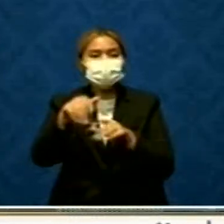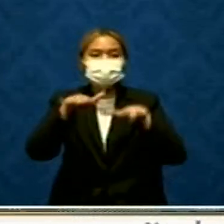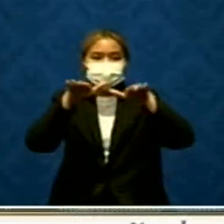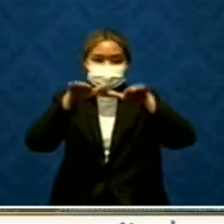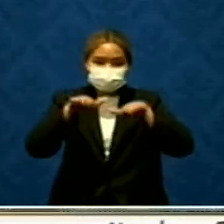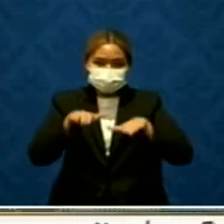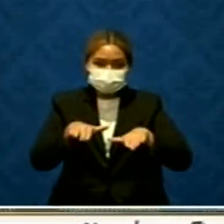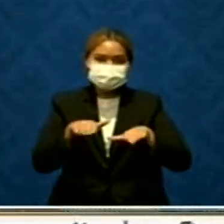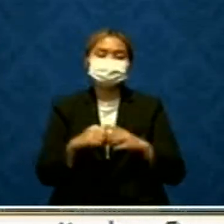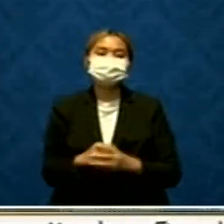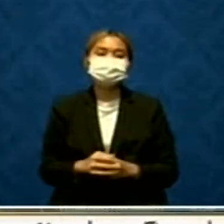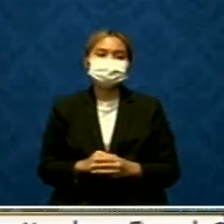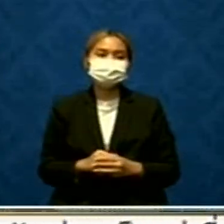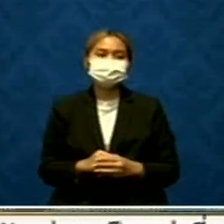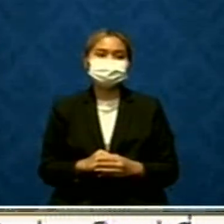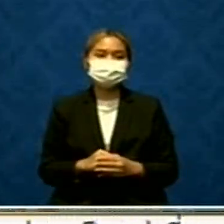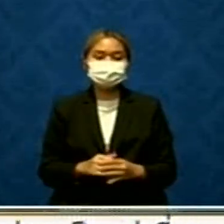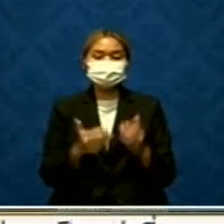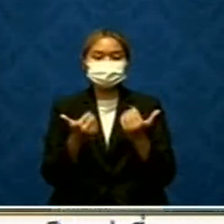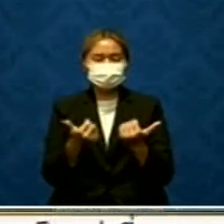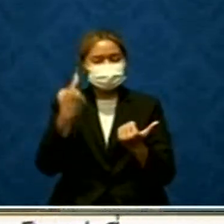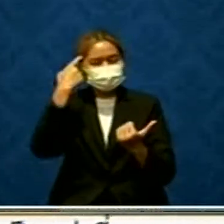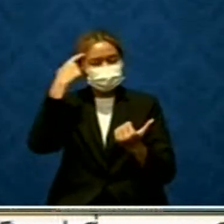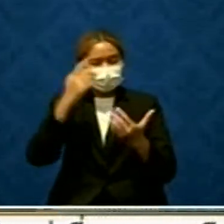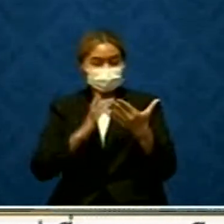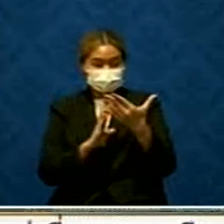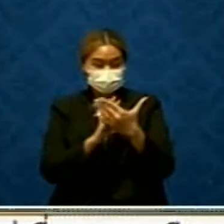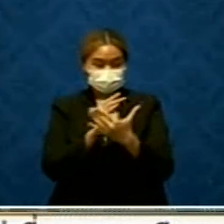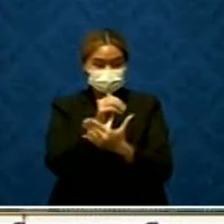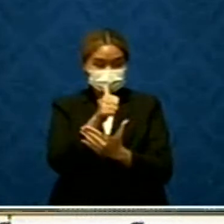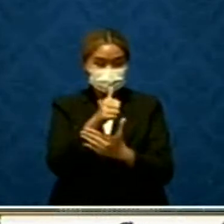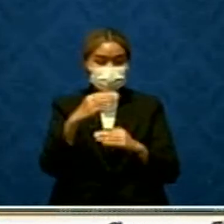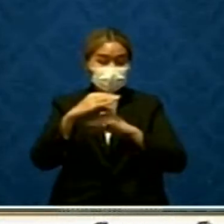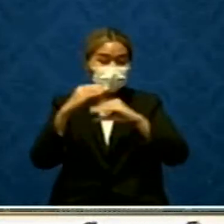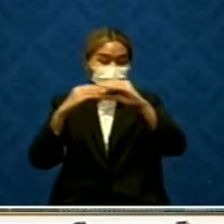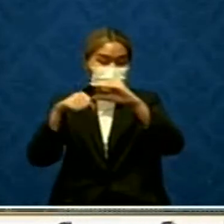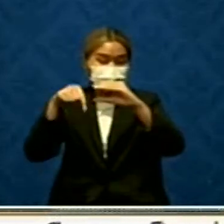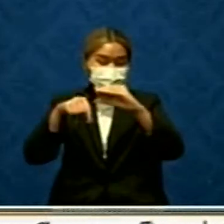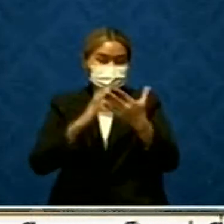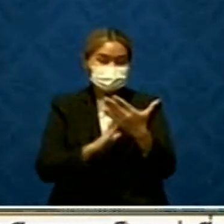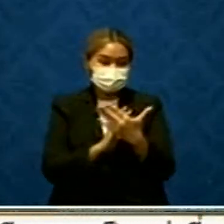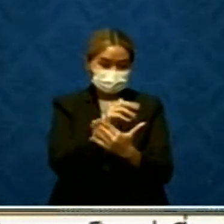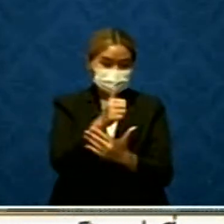ฐนะครับซึ่งความสำเร็จของการงานนี้นะครับผมก็ได้เรียนไปแล้วครับเราจะใช้วิธี